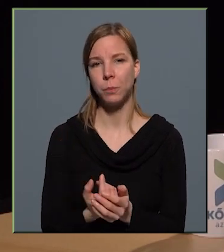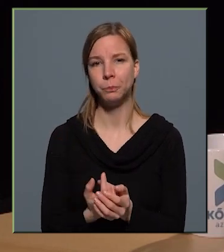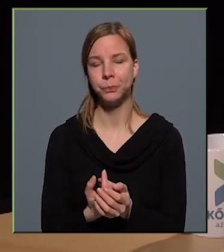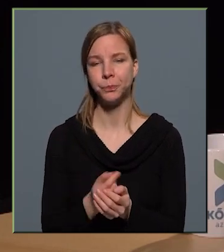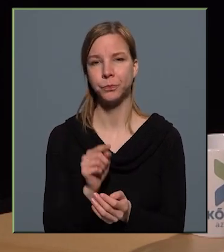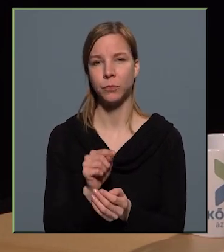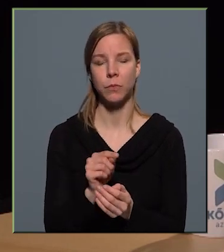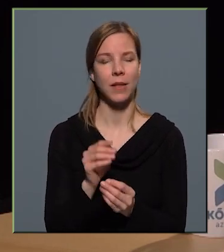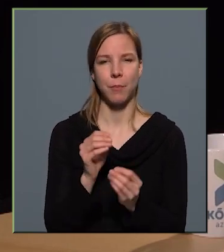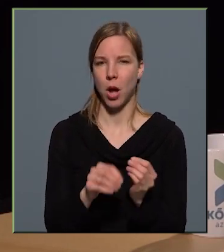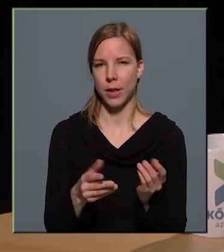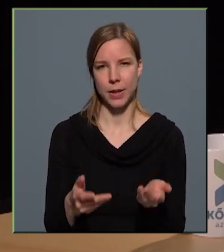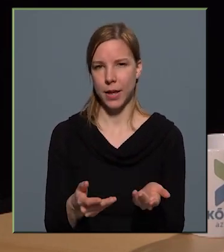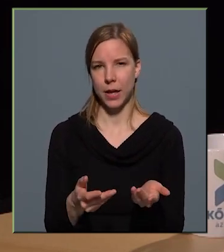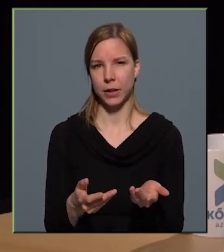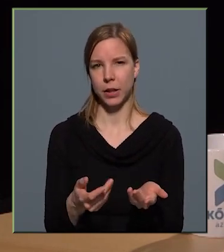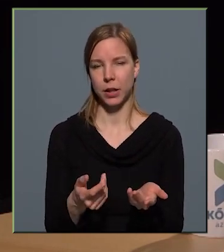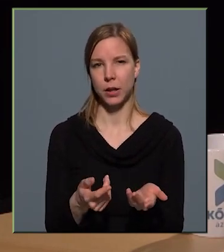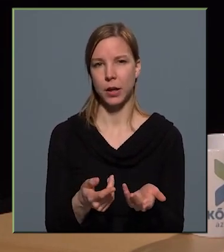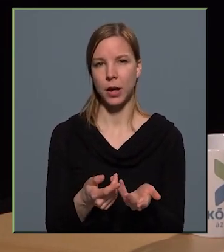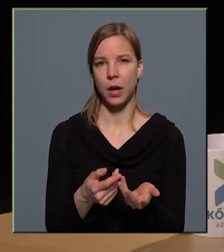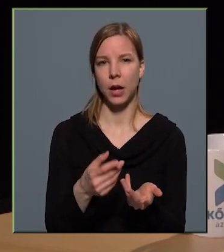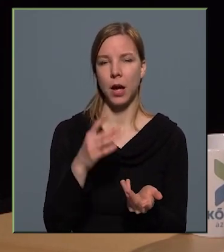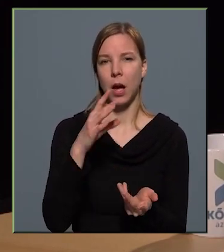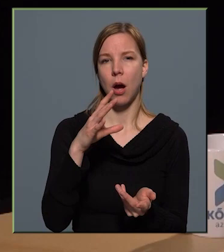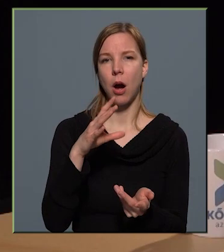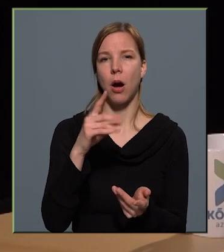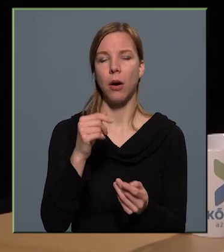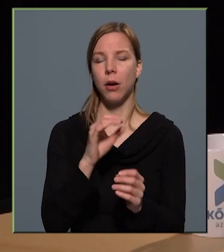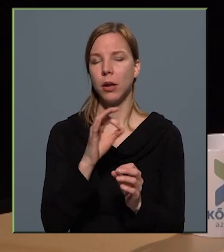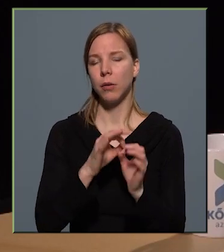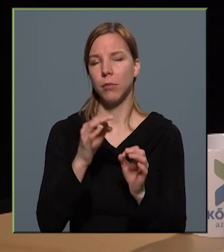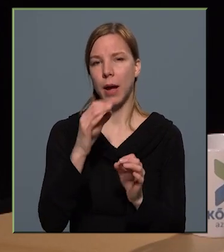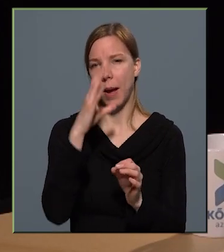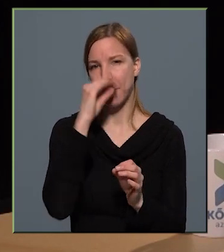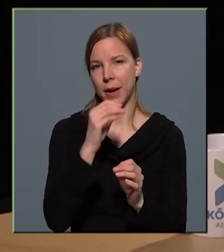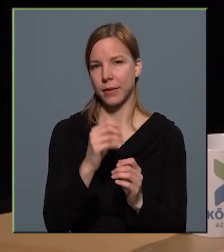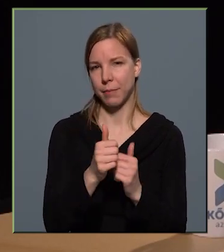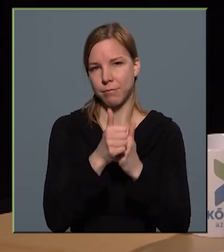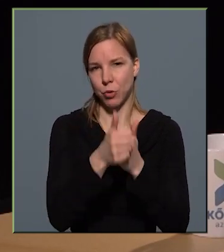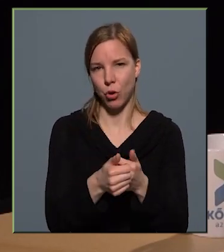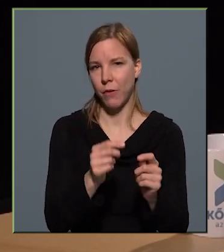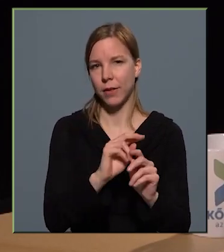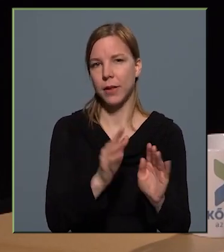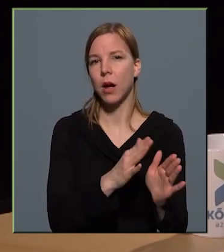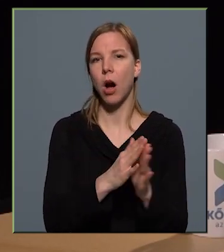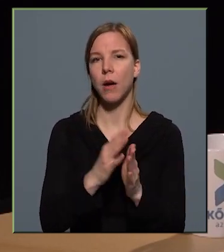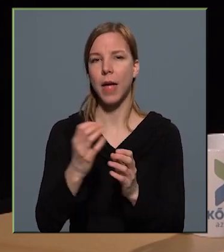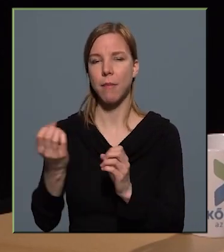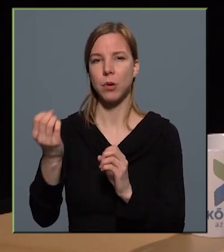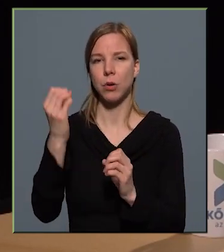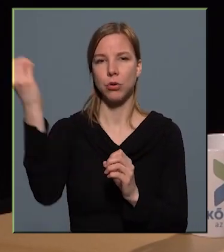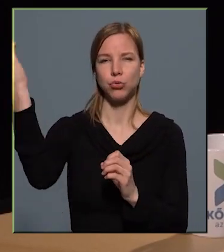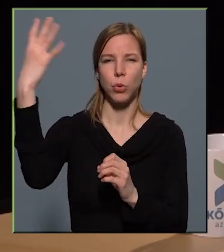de hát ez nem is azért, mert az emberek kevésbé jogkövetőben, hanem jó idő van, süt a nap, D-vitamin szükségletünk, a téli